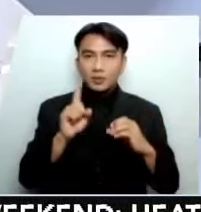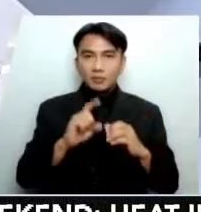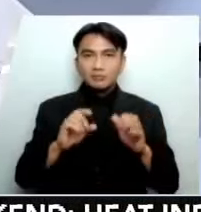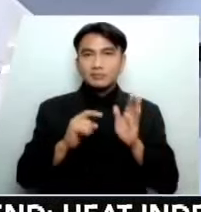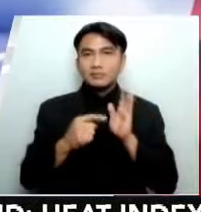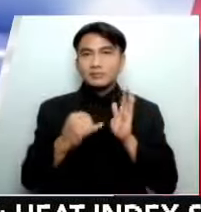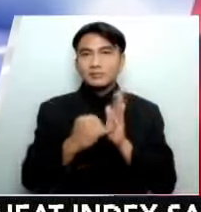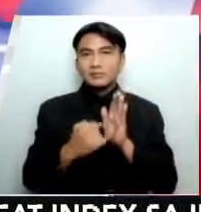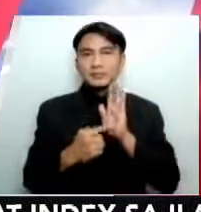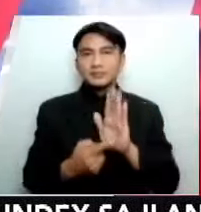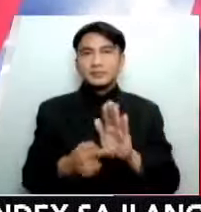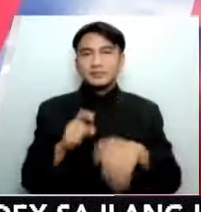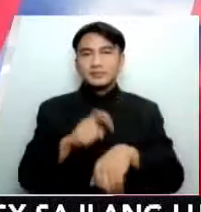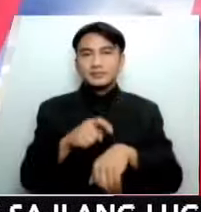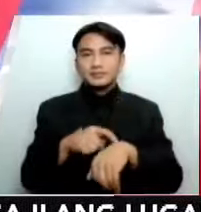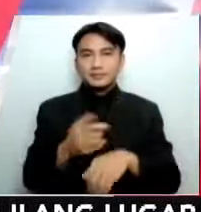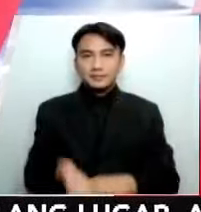Canlas.